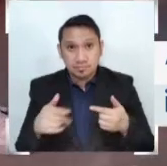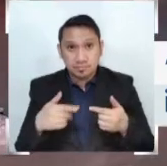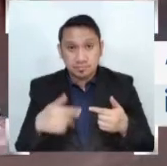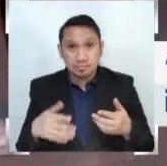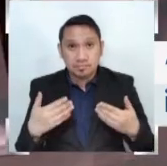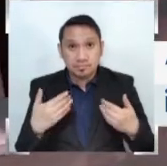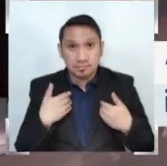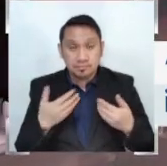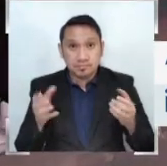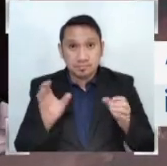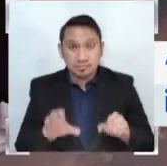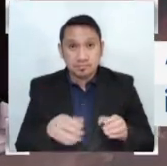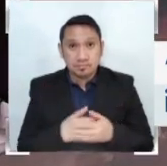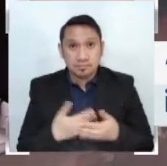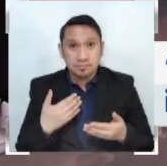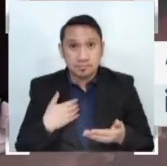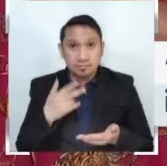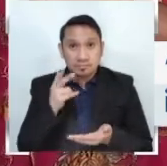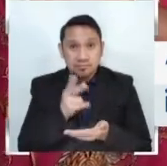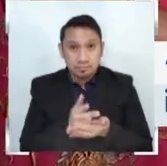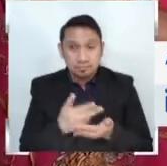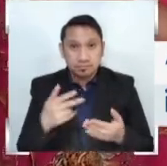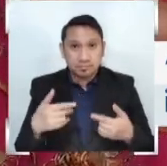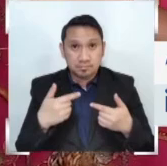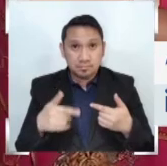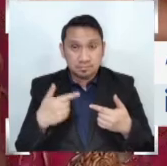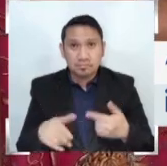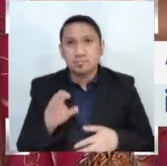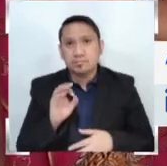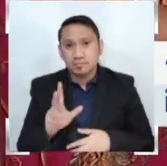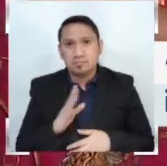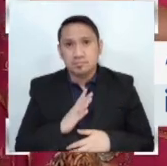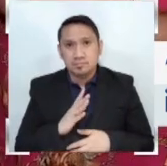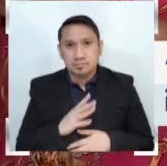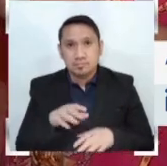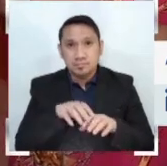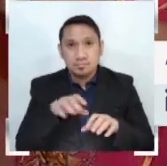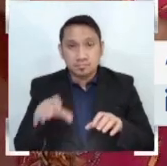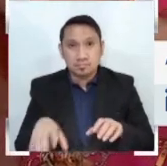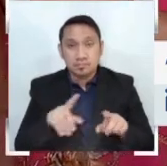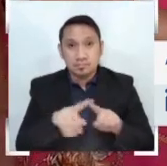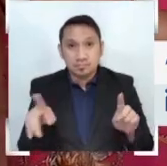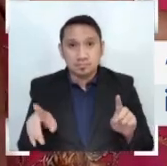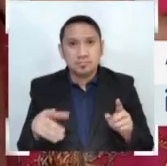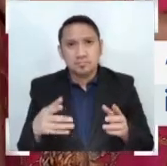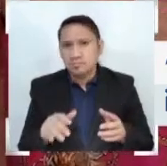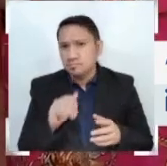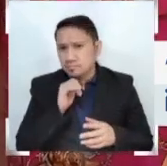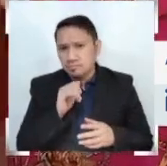pagkakataon na bigla na lang may nagpa-park sa tapat ng gate nila. Okay lang naman sana kung kapit-bahay, pero madalas daw ay hindi nila